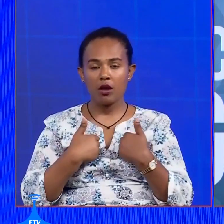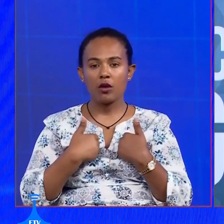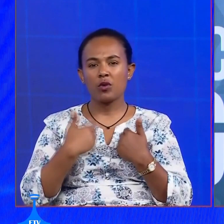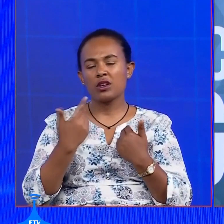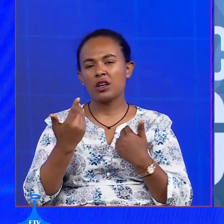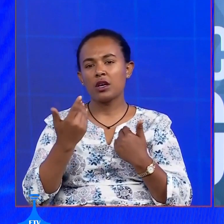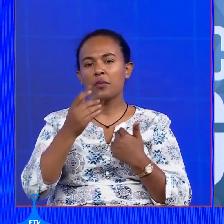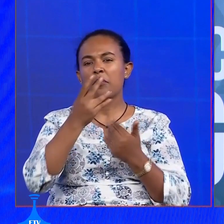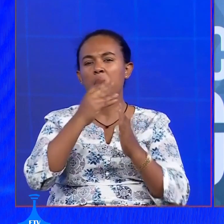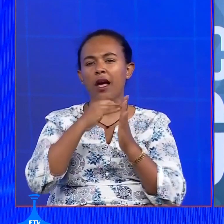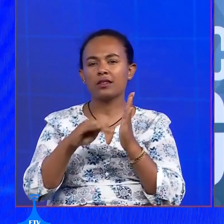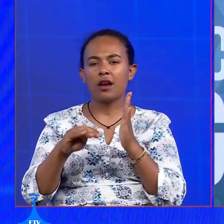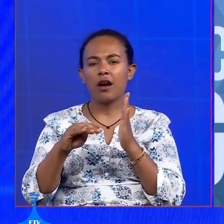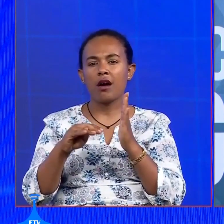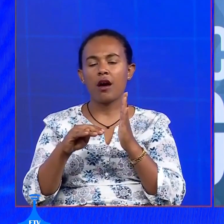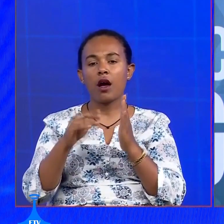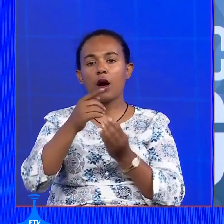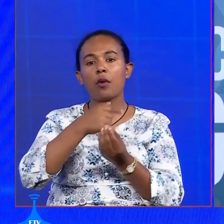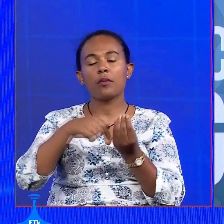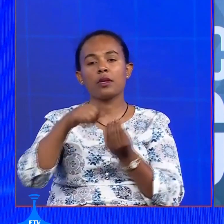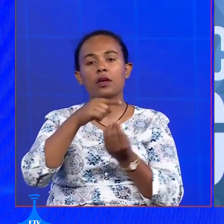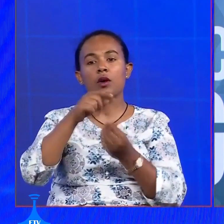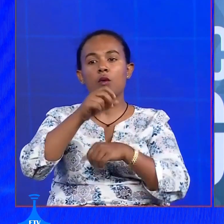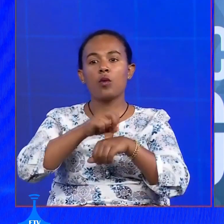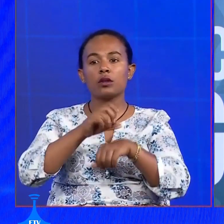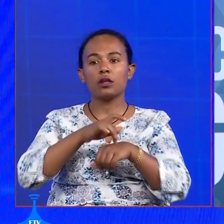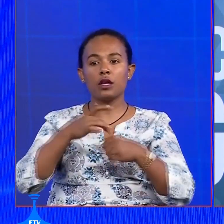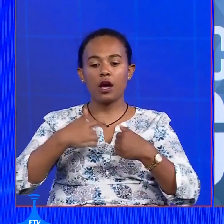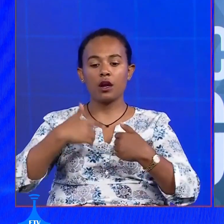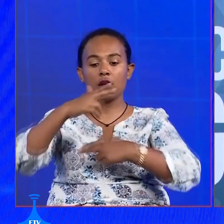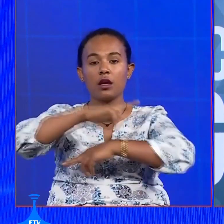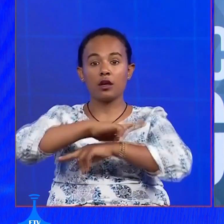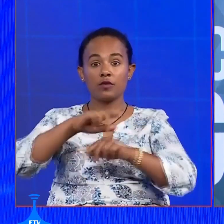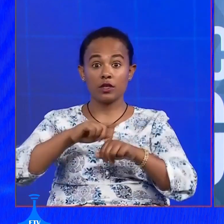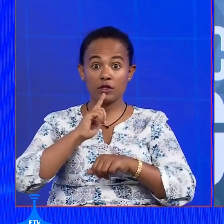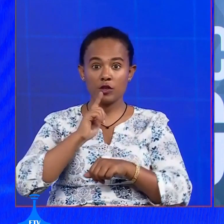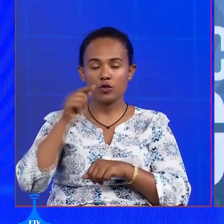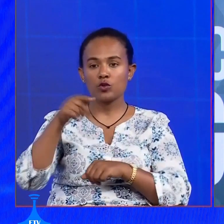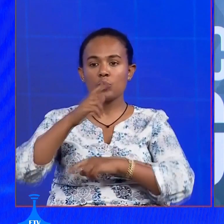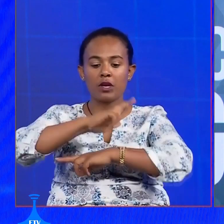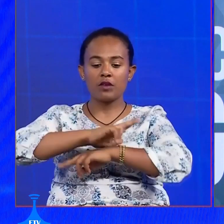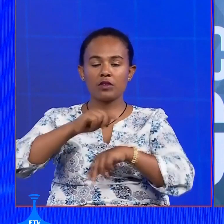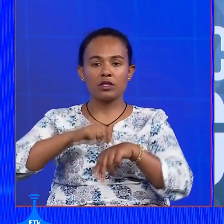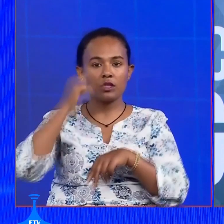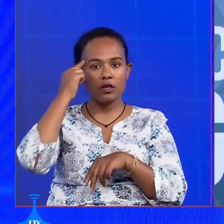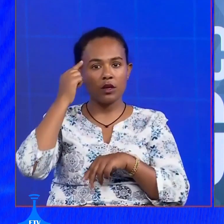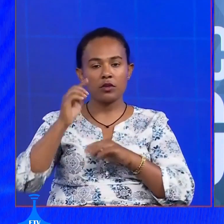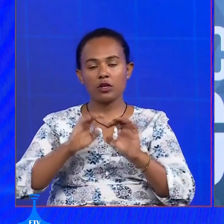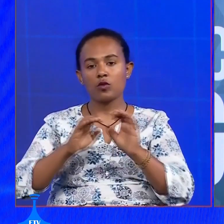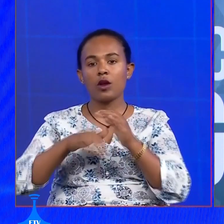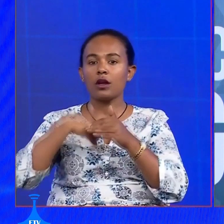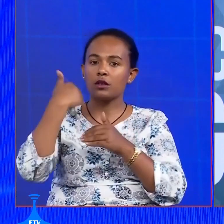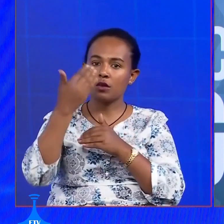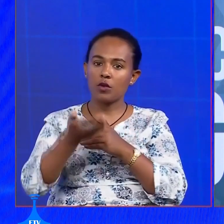ወደ መሳሰለው ወቅት ላይ ያለ የረፍት ጊዜ ነው እሱም የረፍት ጊዜ ታሳቢ ተደርጓል ከዛ በኋላ